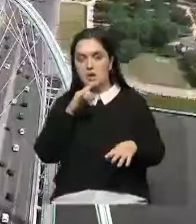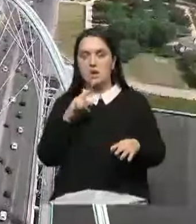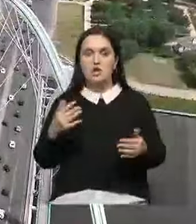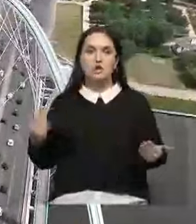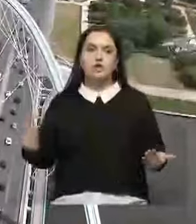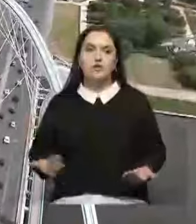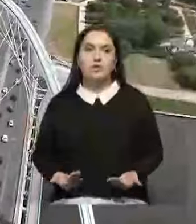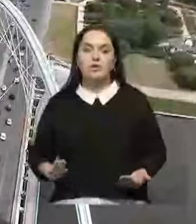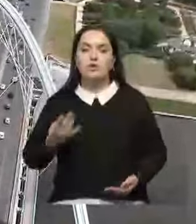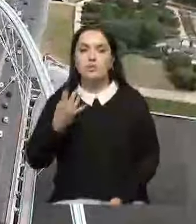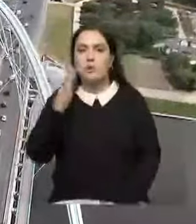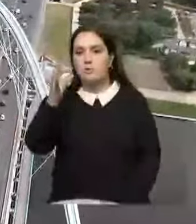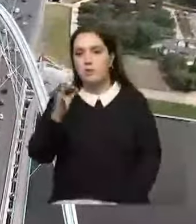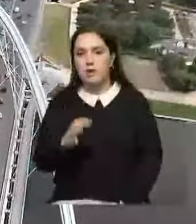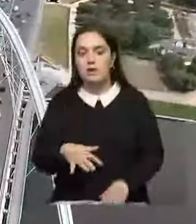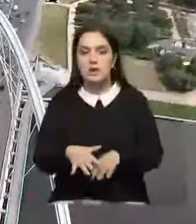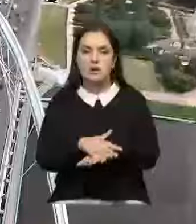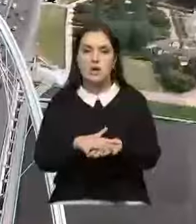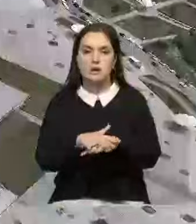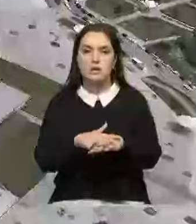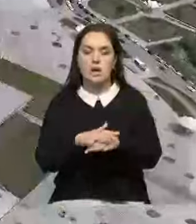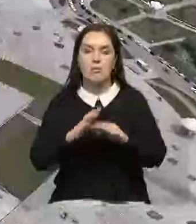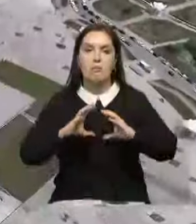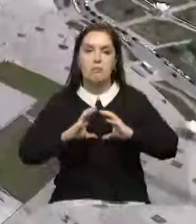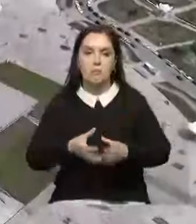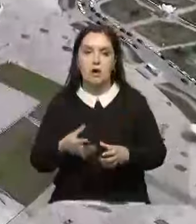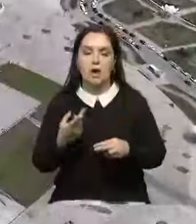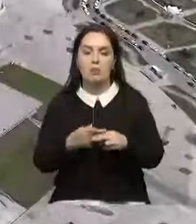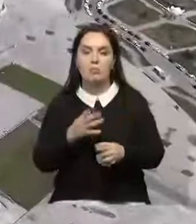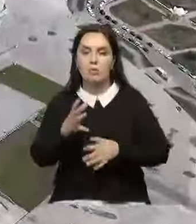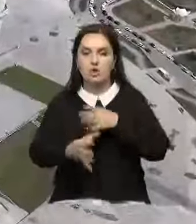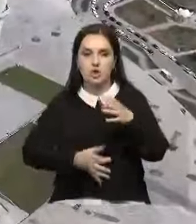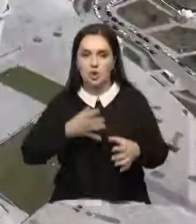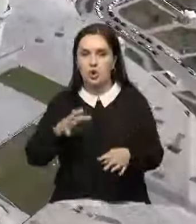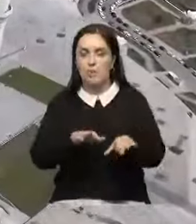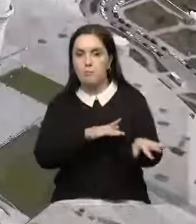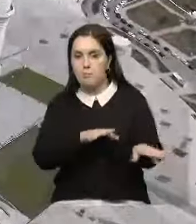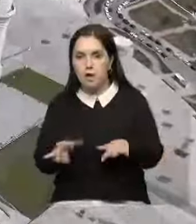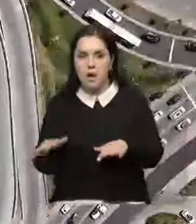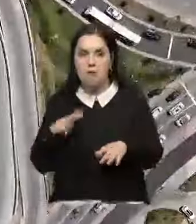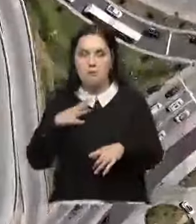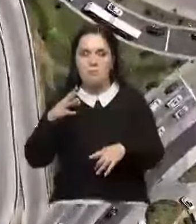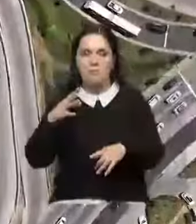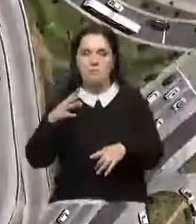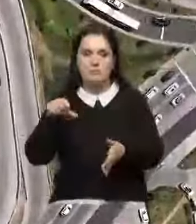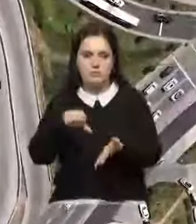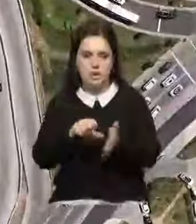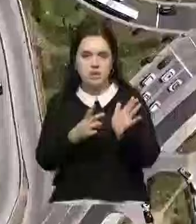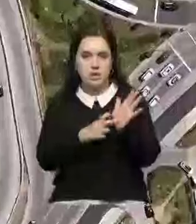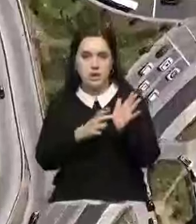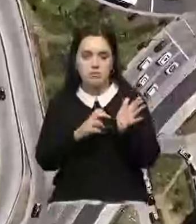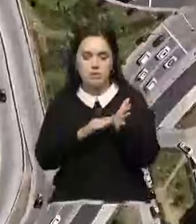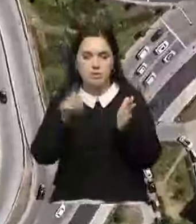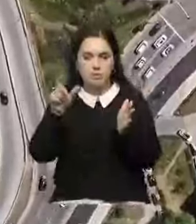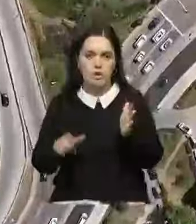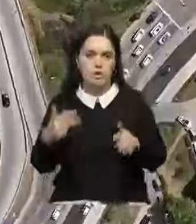живет 45% населения планеты. Поэтому неудивительно, что международное мероприятие освещали больше 700 журналистов из